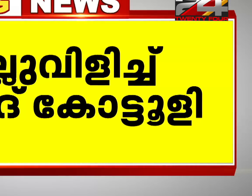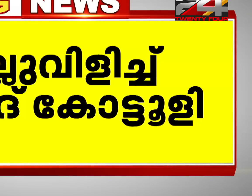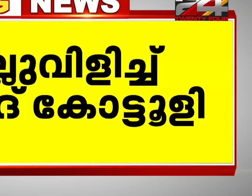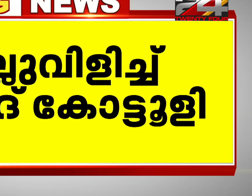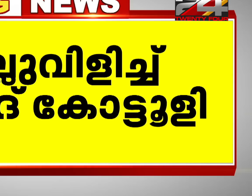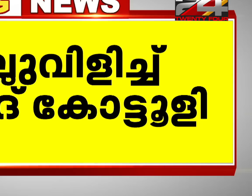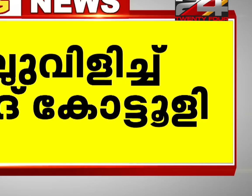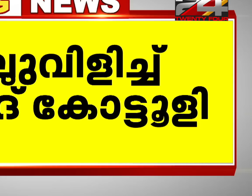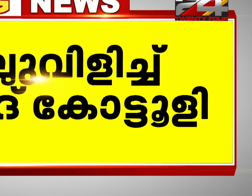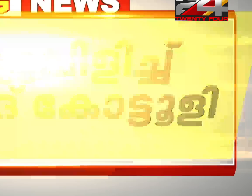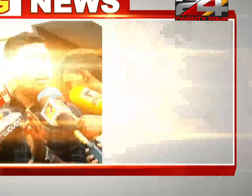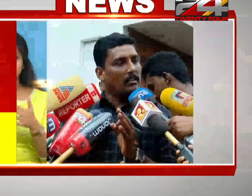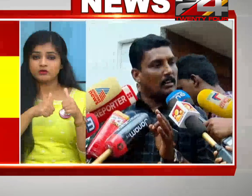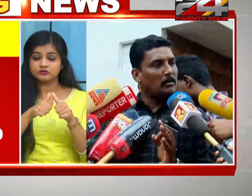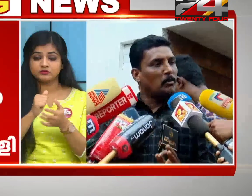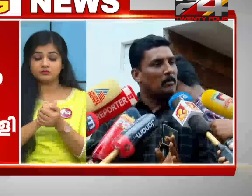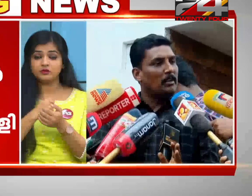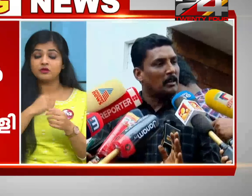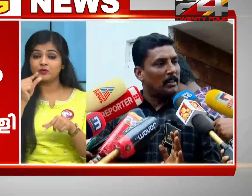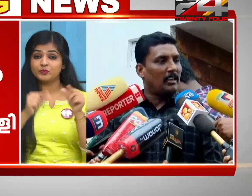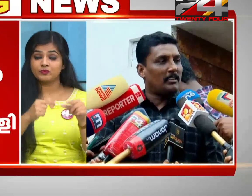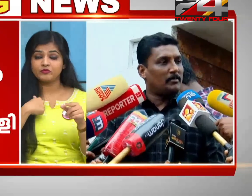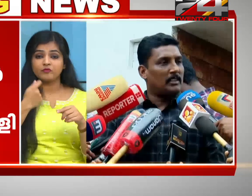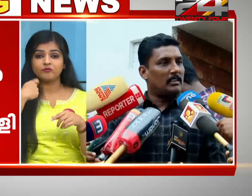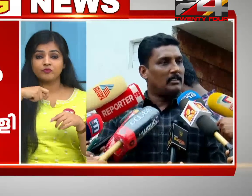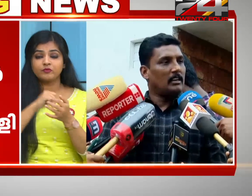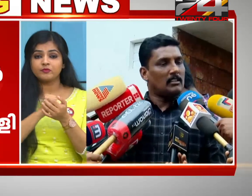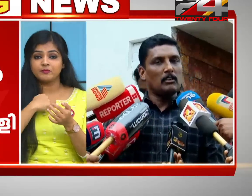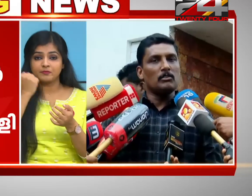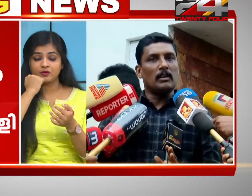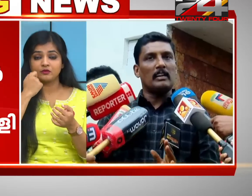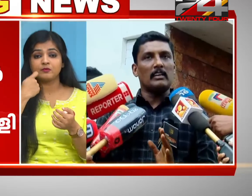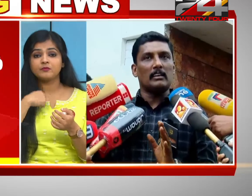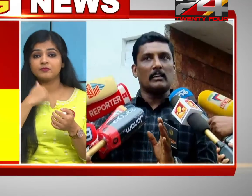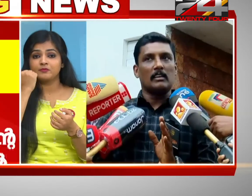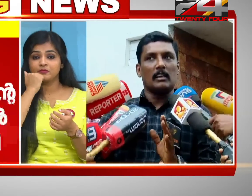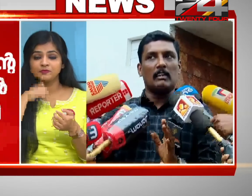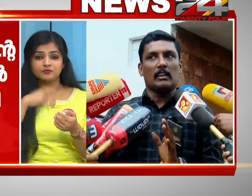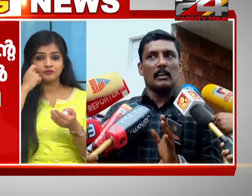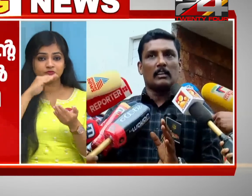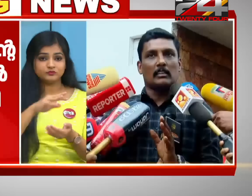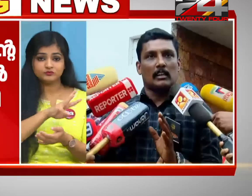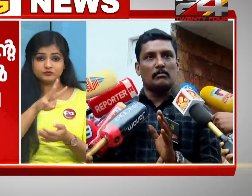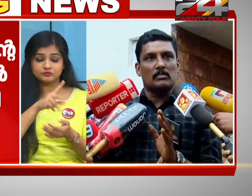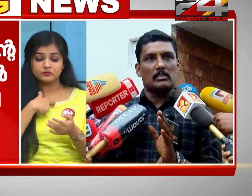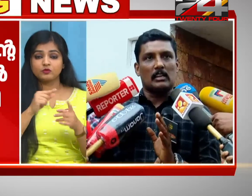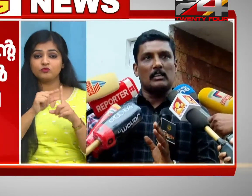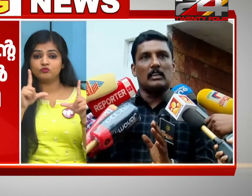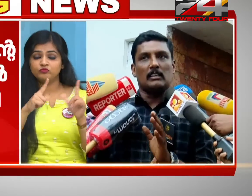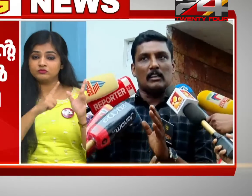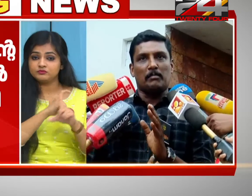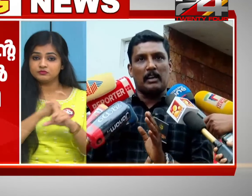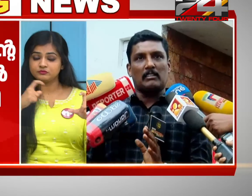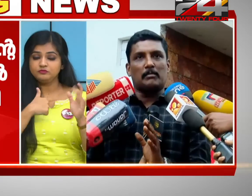ആൾക്കാരാണ്. ആ ആൾക്കാരെ മാത്രം എനിക്ക് ബോധ്യപ്പെടുത്തിയാൽ മതി. ഞാൻ ഇത്രയും ദിവസമായിട്ട് ഇത്രയും കാലത്ത് ഇത്രയും സ്ട്രഗിൾ ചെയ്ത്